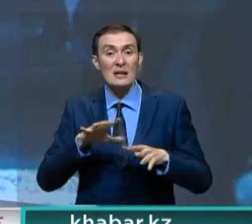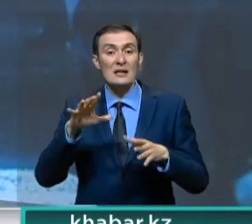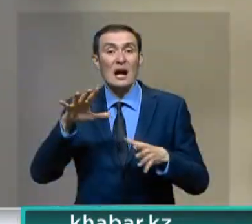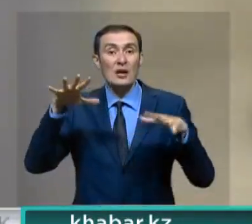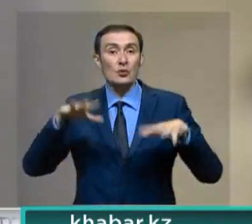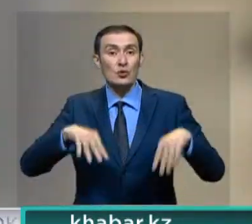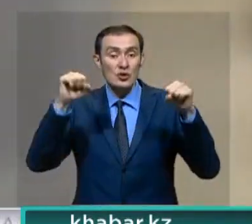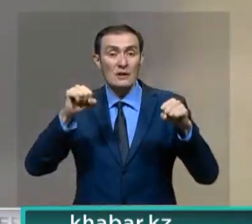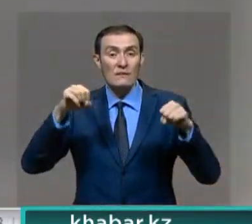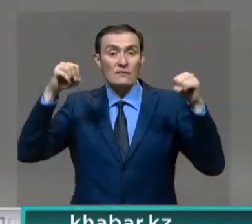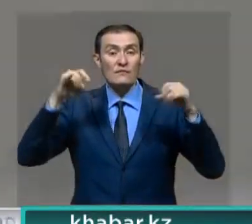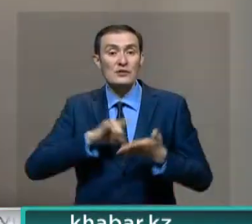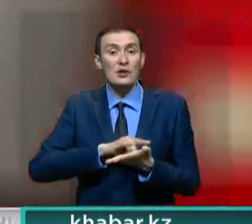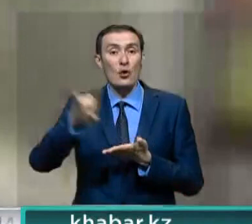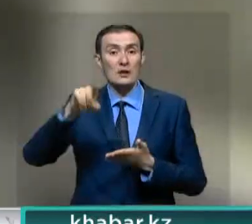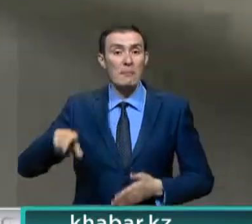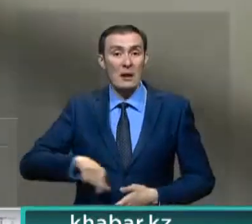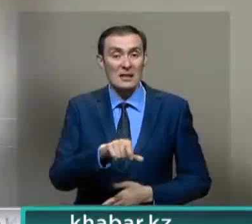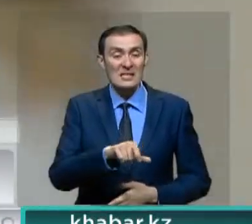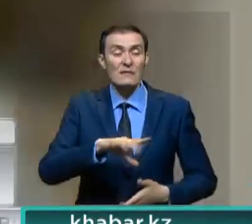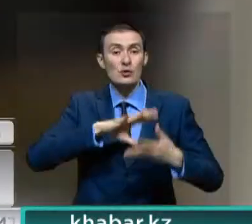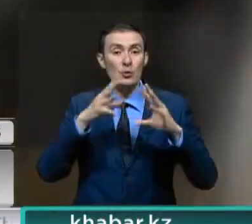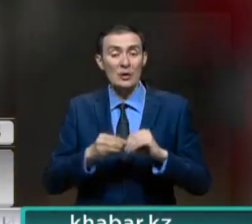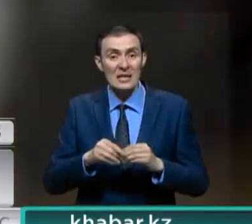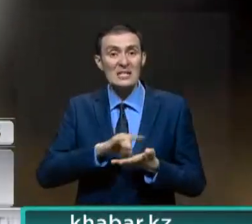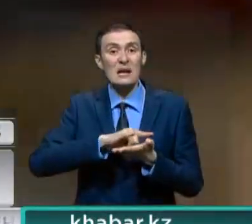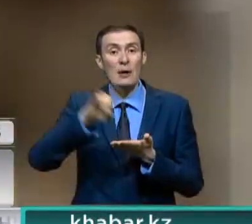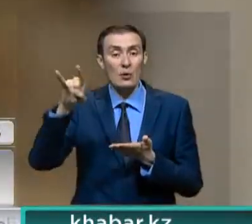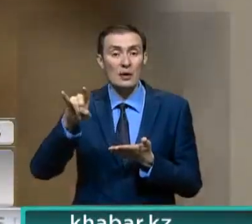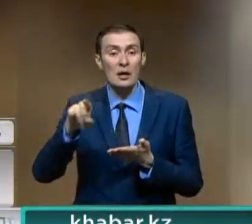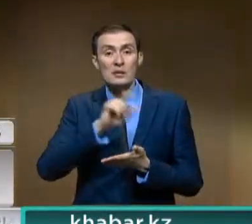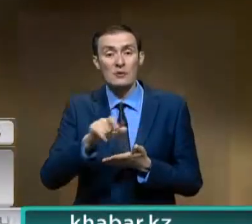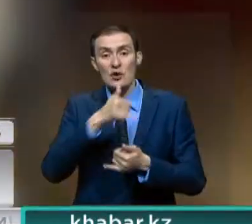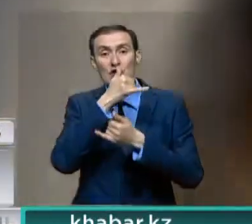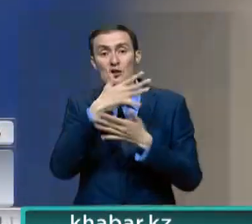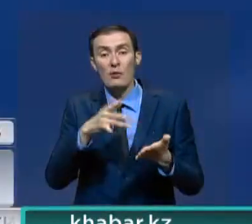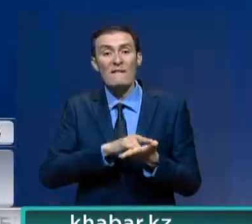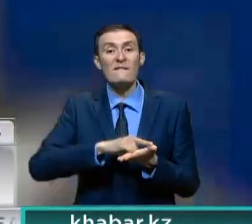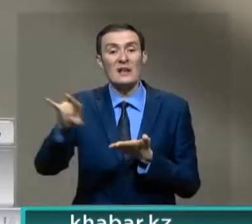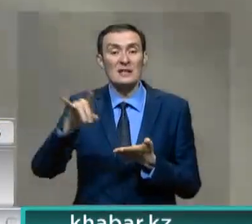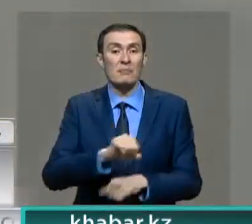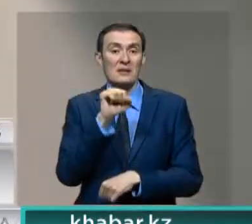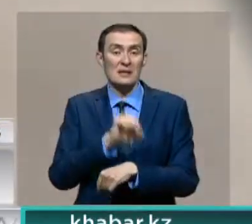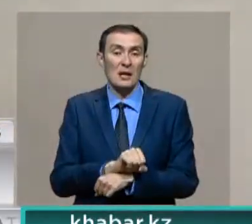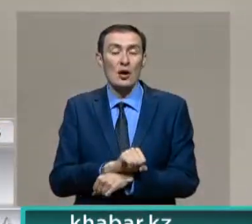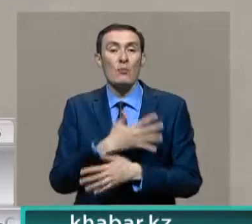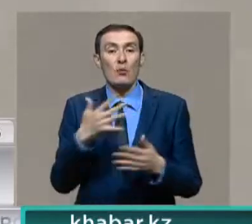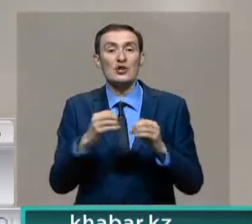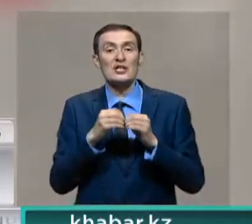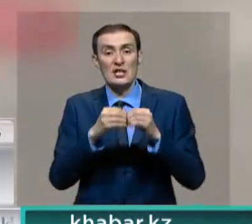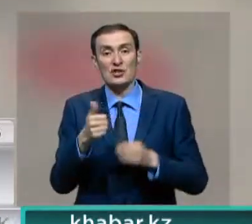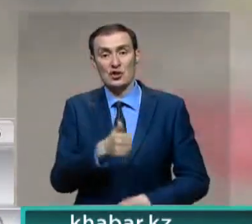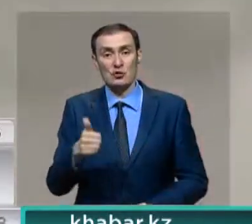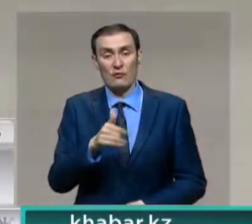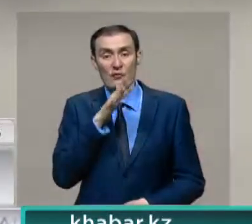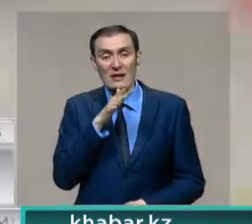отключил освещение взлетно-посадочной полосы, в результате чего самолет с пассажирами не смог вылететь и простоял больше 10 часов.